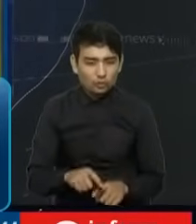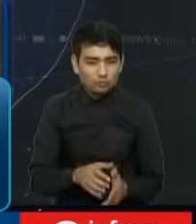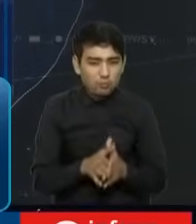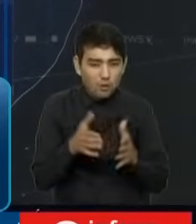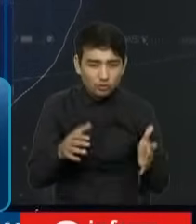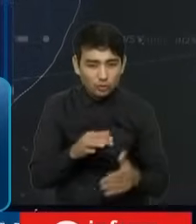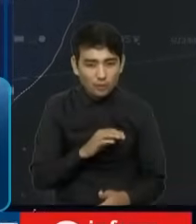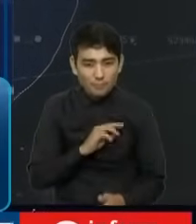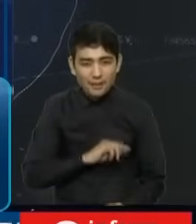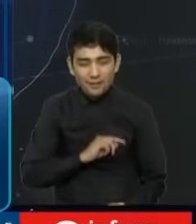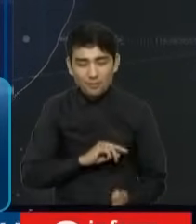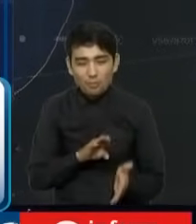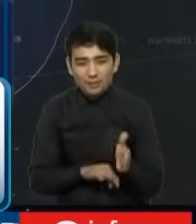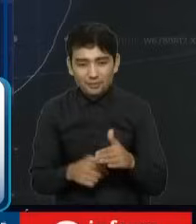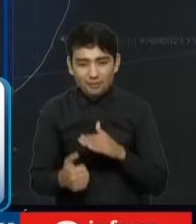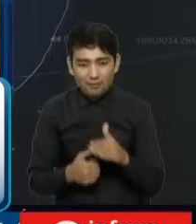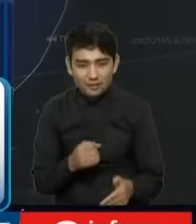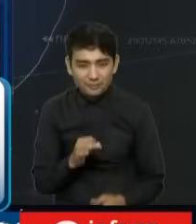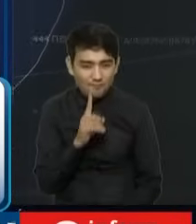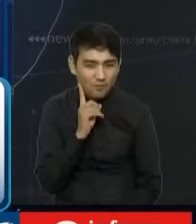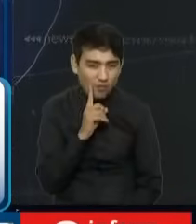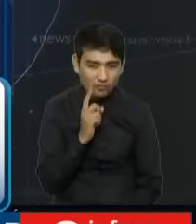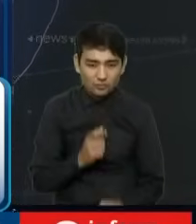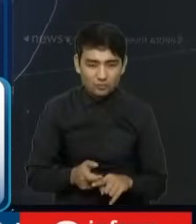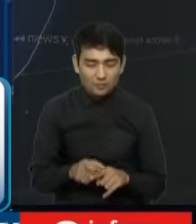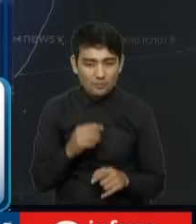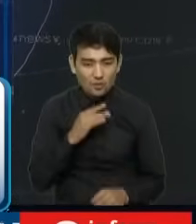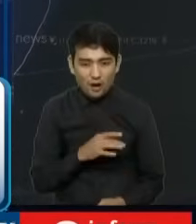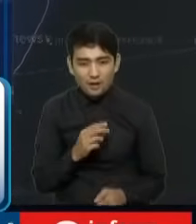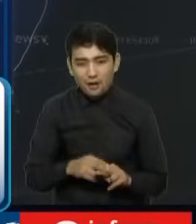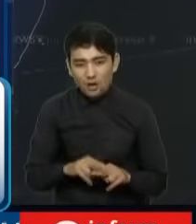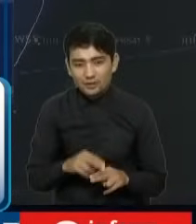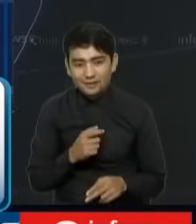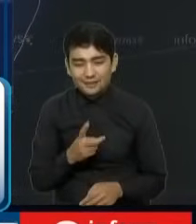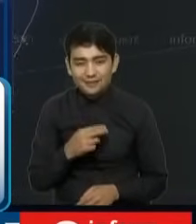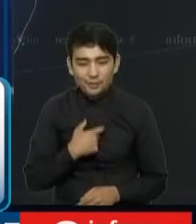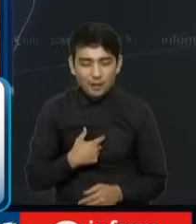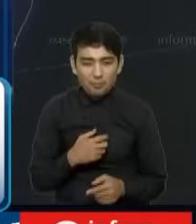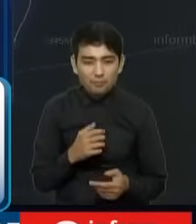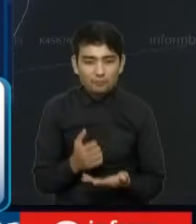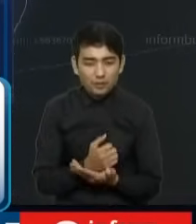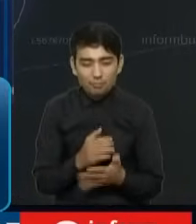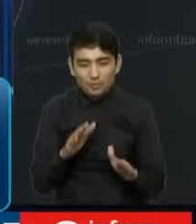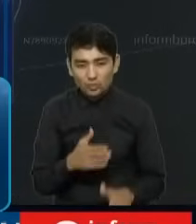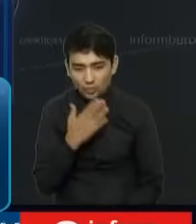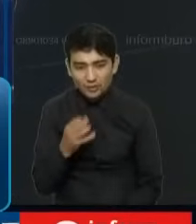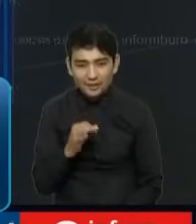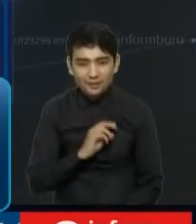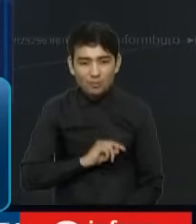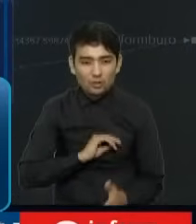особенно безработица очень высокая среди молодого поколения, которое не может себе найти место. И